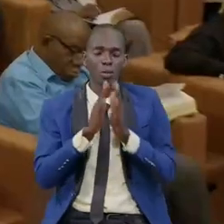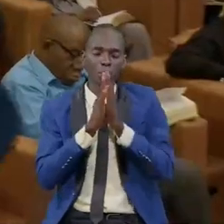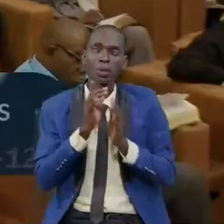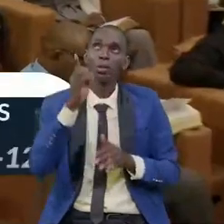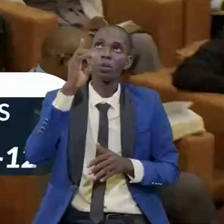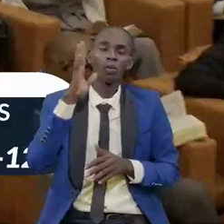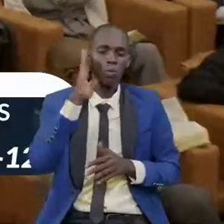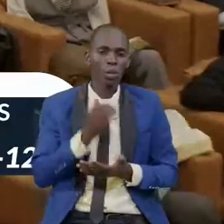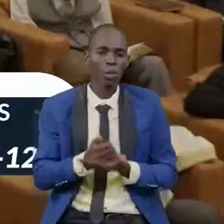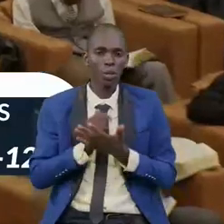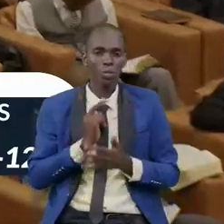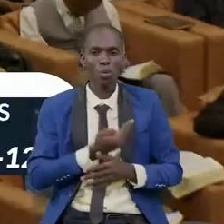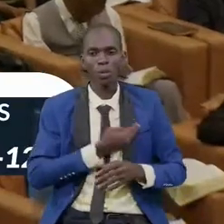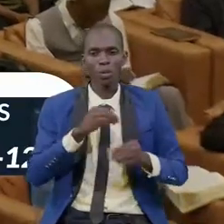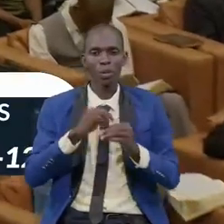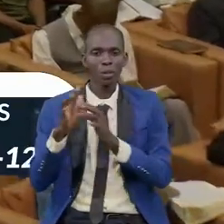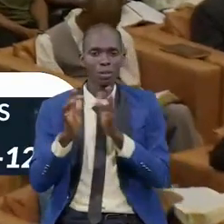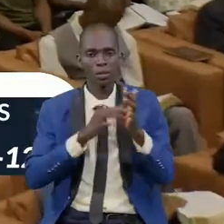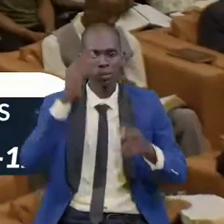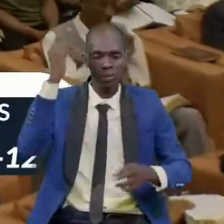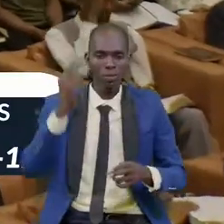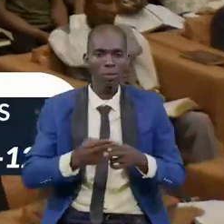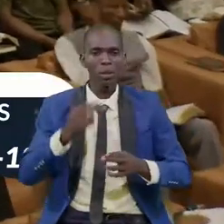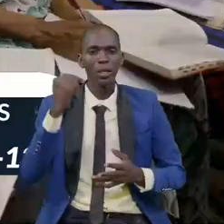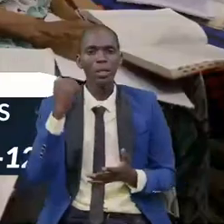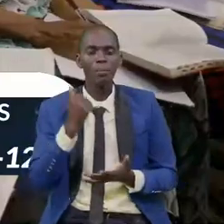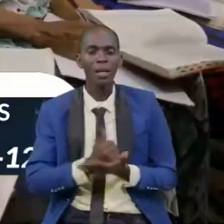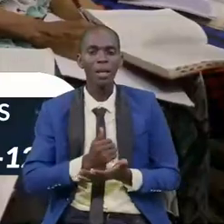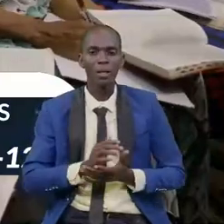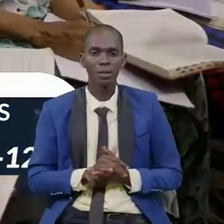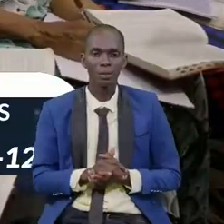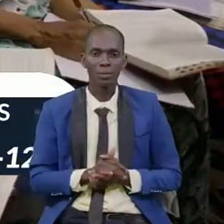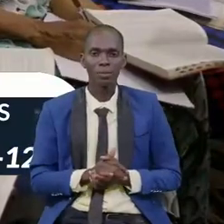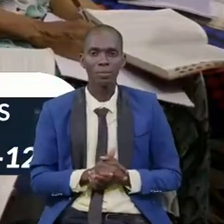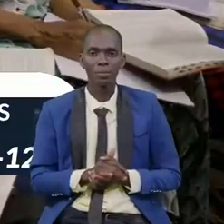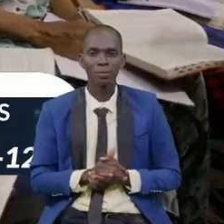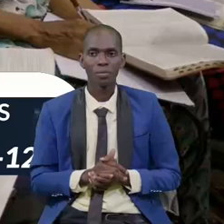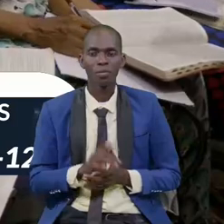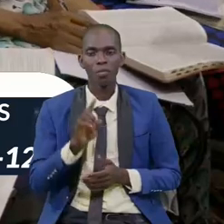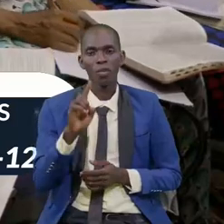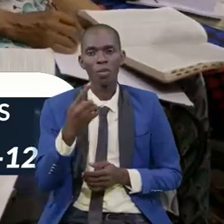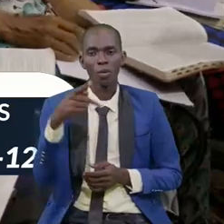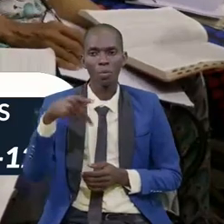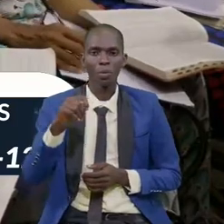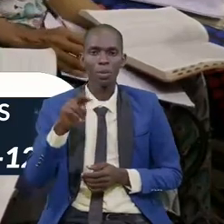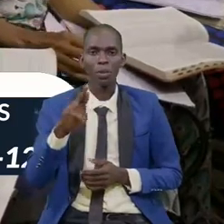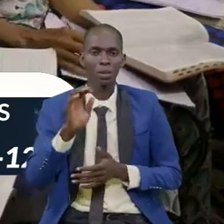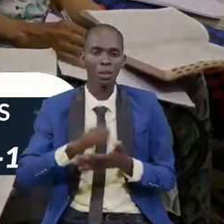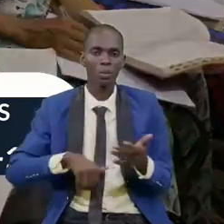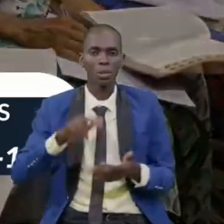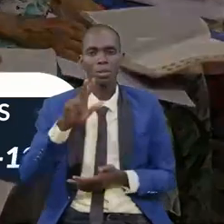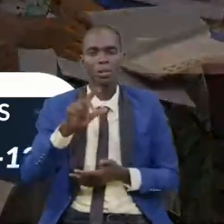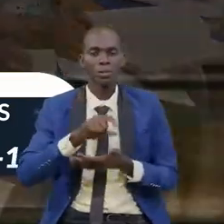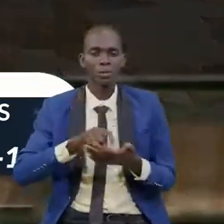prie que le Seigneur nous aide au nom de Jésus. Donnez-moi un bon amen. 1 Pierre au chapitre